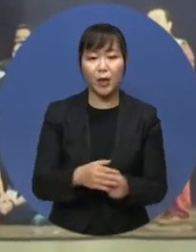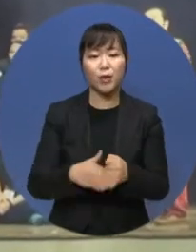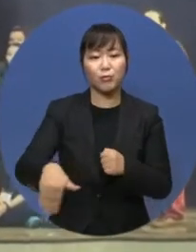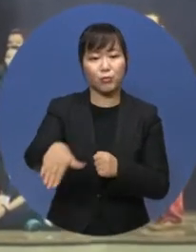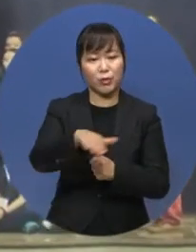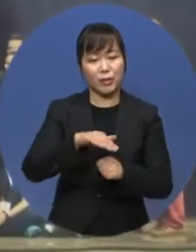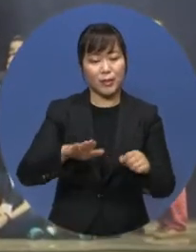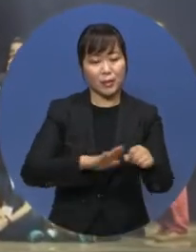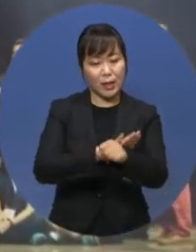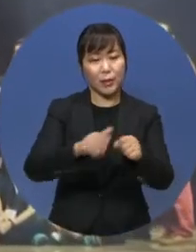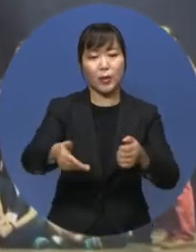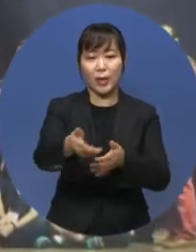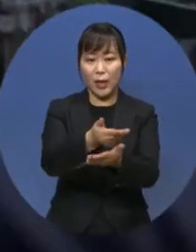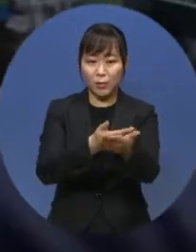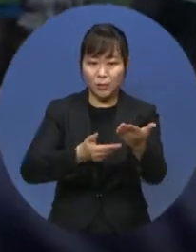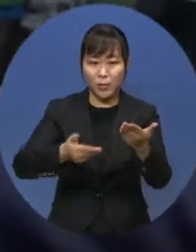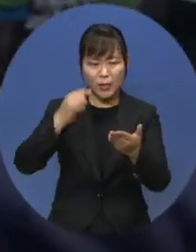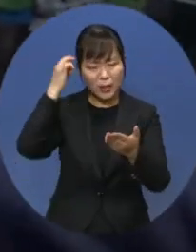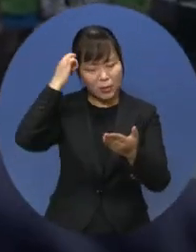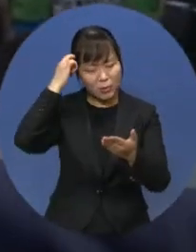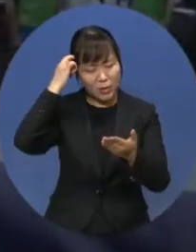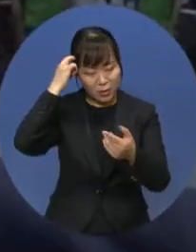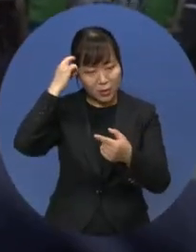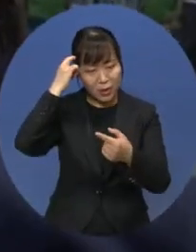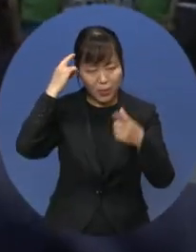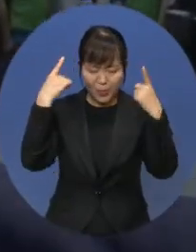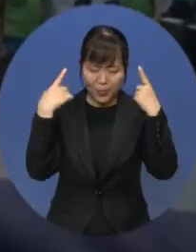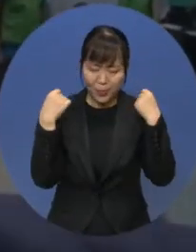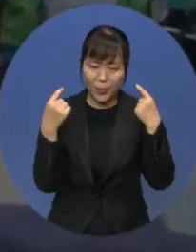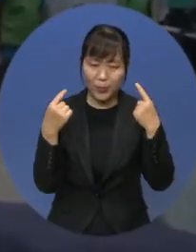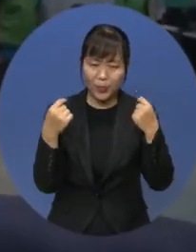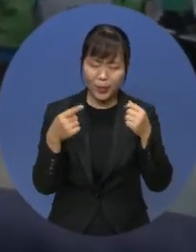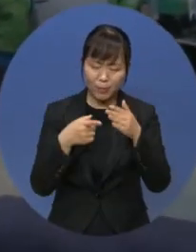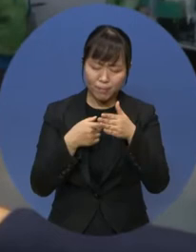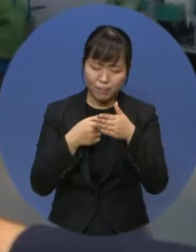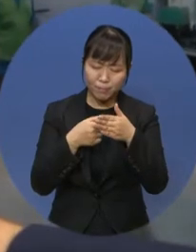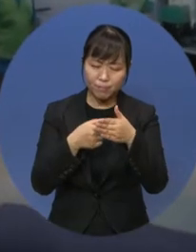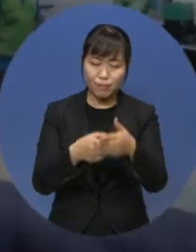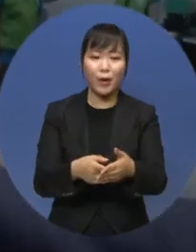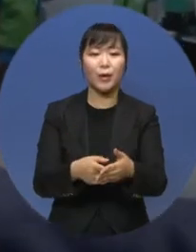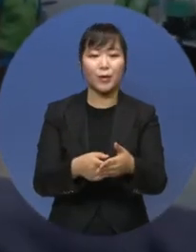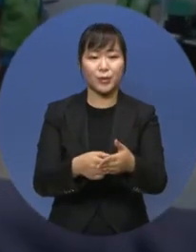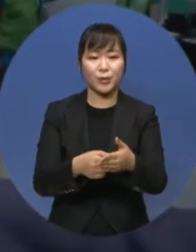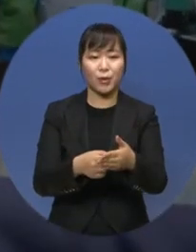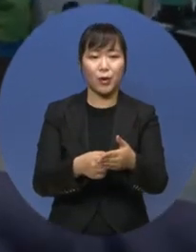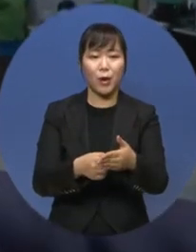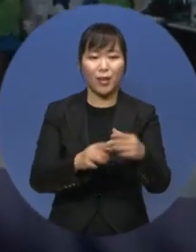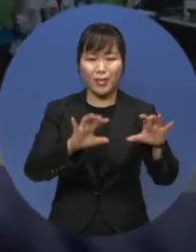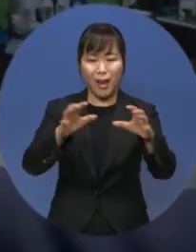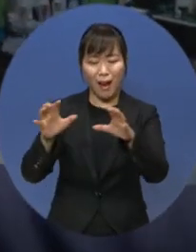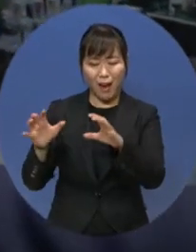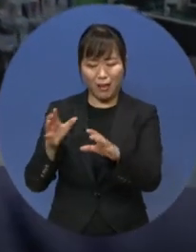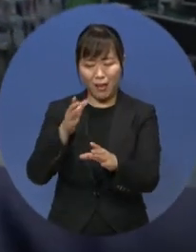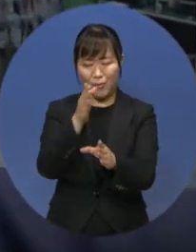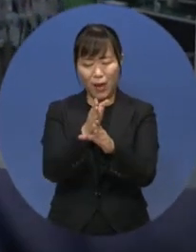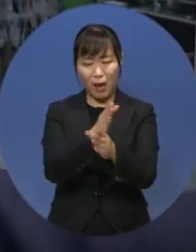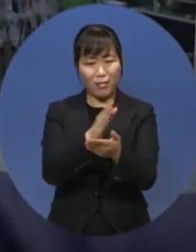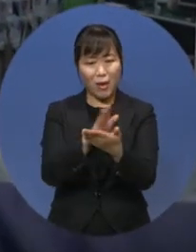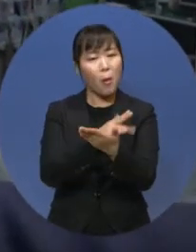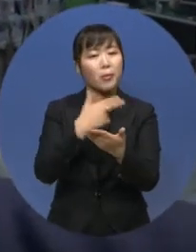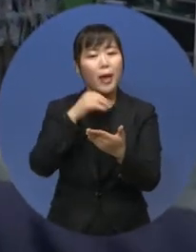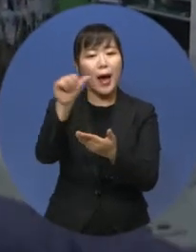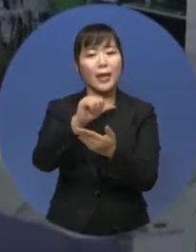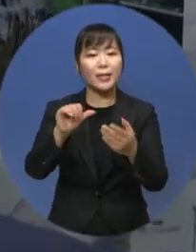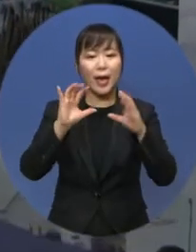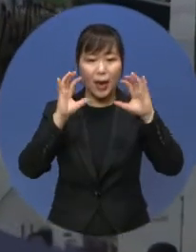우리들의 사랑과 나눔의 정신만은 변함없이 유지되도록 국경 없이 아시아 어린이들이 희망을